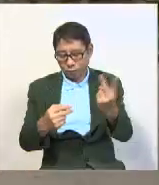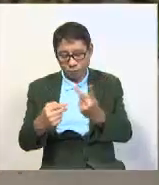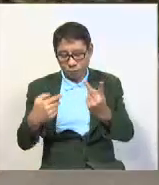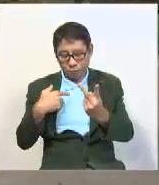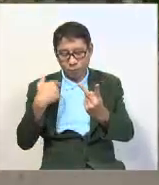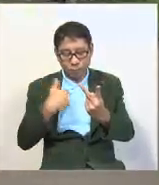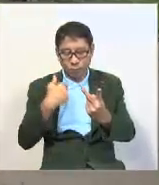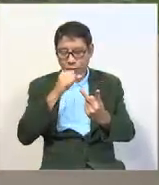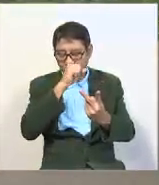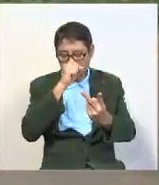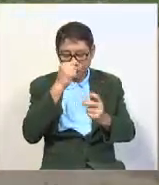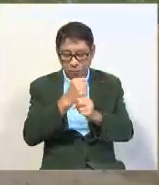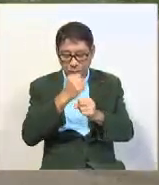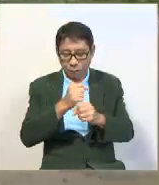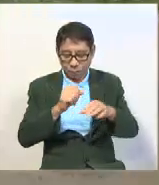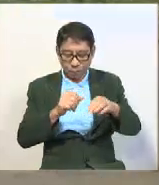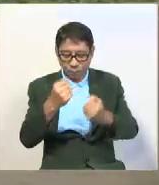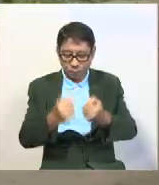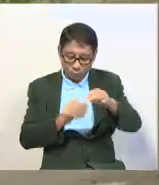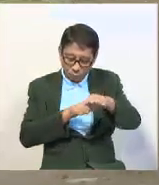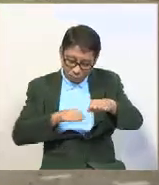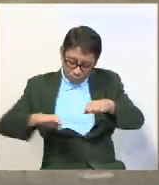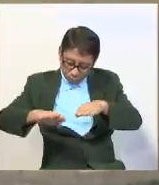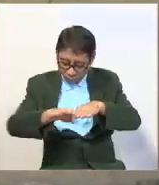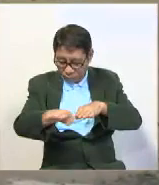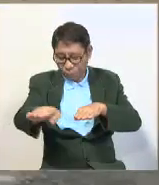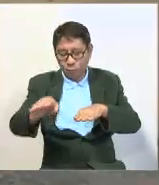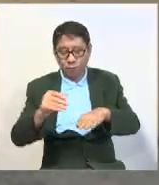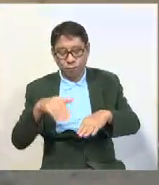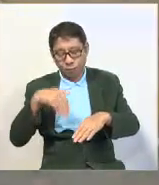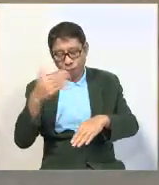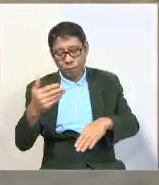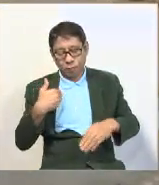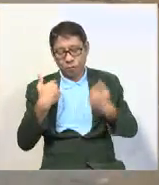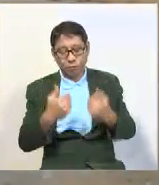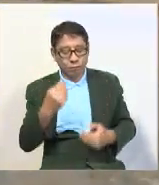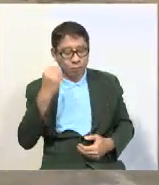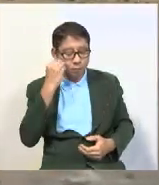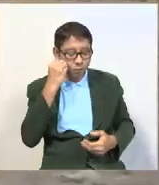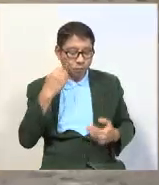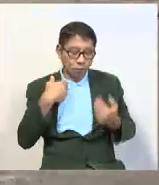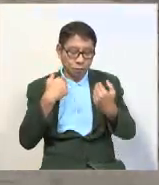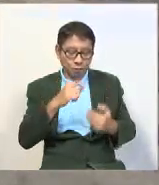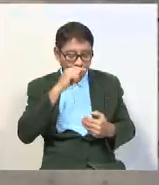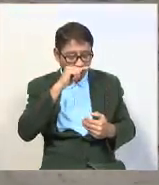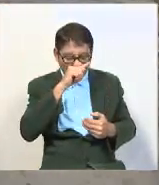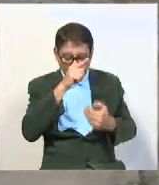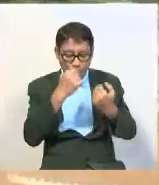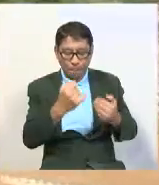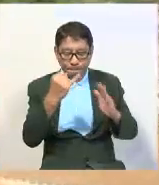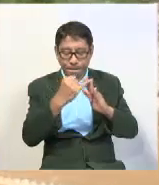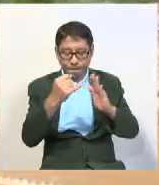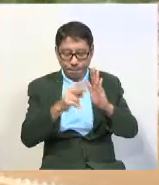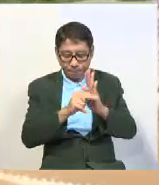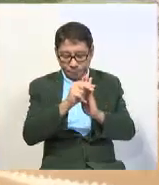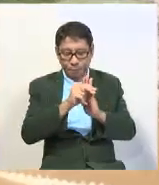ที่ได้ทำการเบี่ยงให้รถผ่านได้ชั่วคราวก่อนส่วนที่บ้านนาเหลืองม่วงขวาอำเภอภูเ